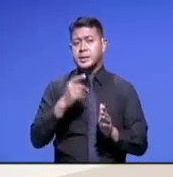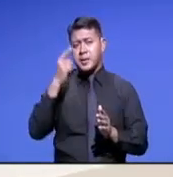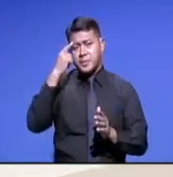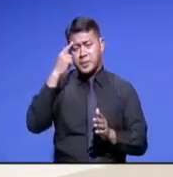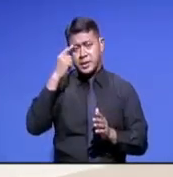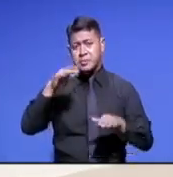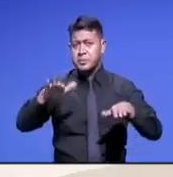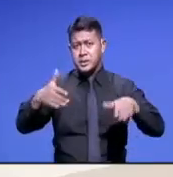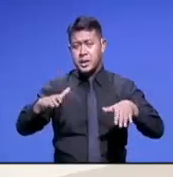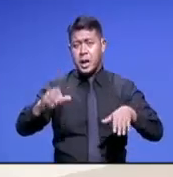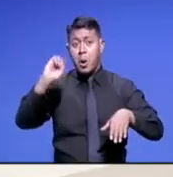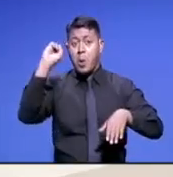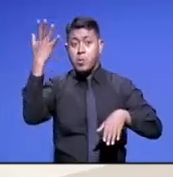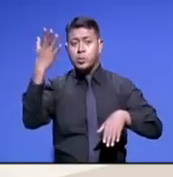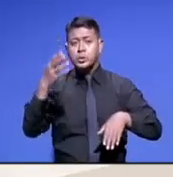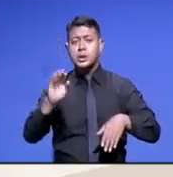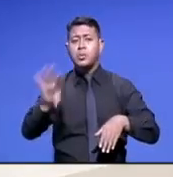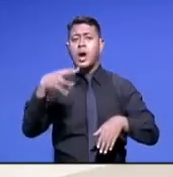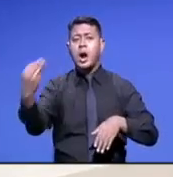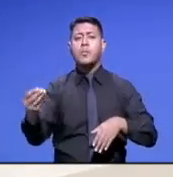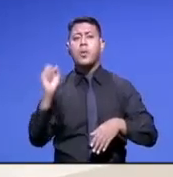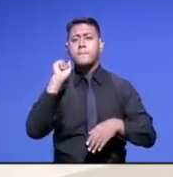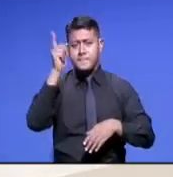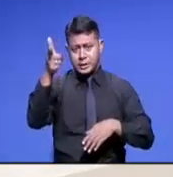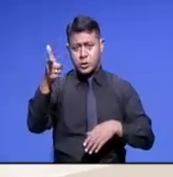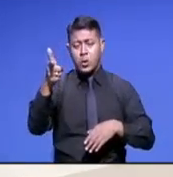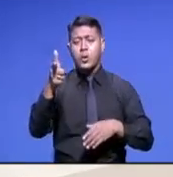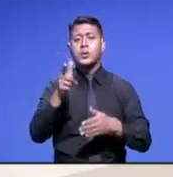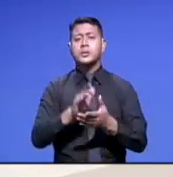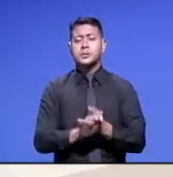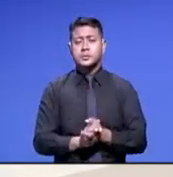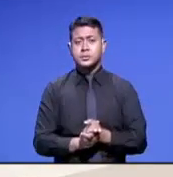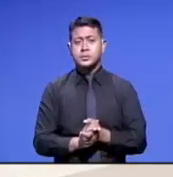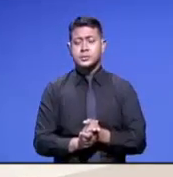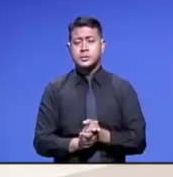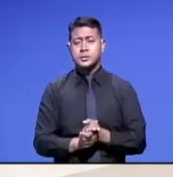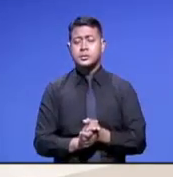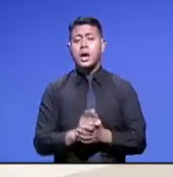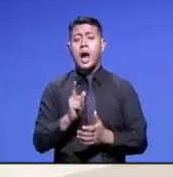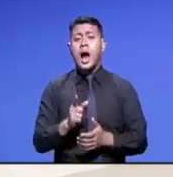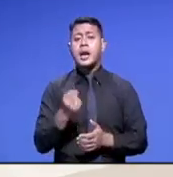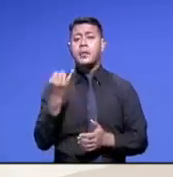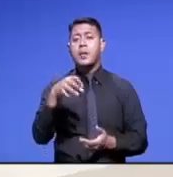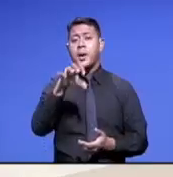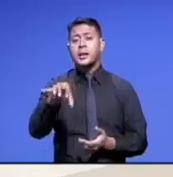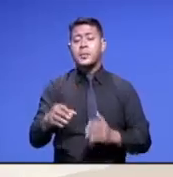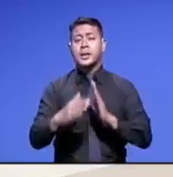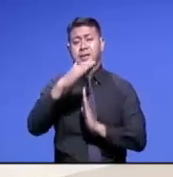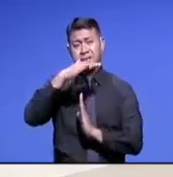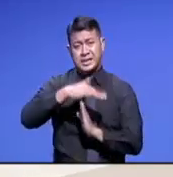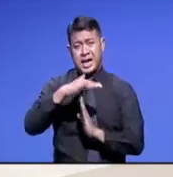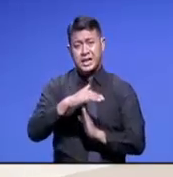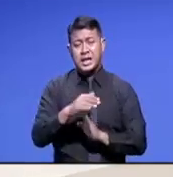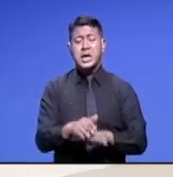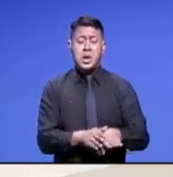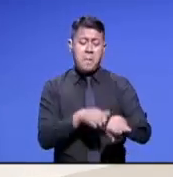ini akan jatuh pada esok yang kemudian ini juga akan menambah bagaimana kondisi. Bahkan ada beberapa rest area hari ini juga terlihat bagaimana kepadatan